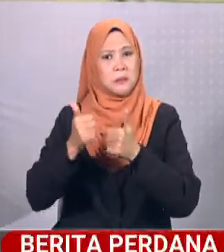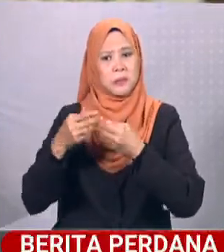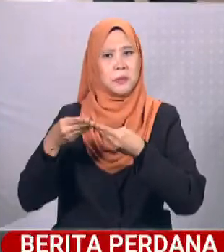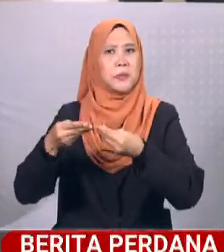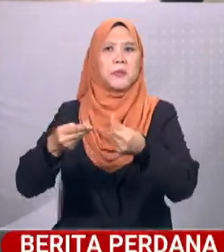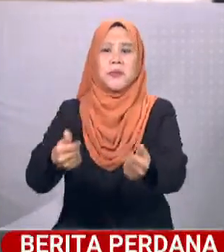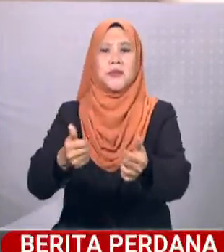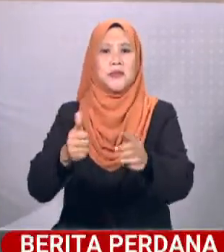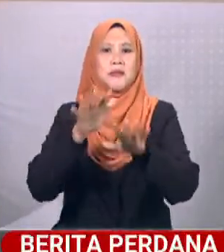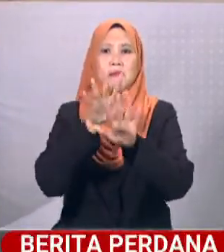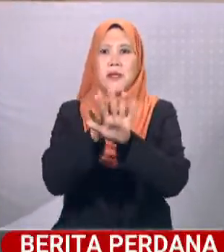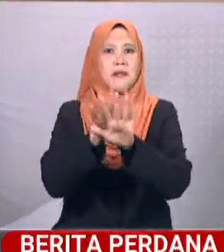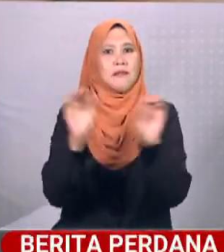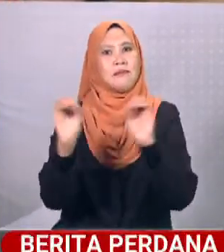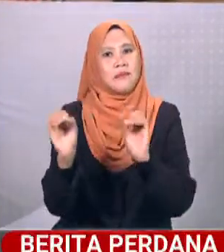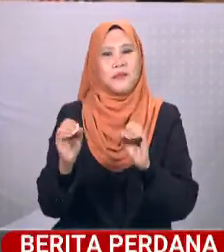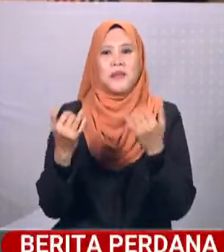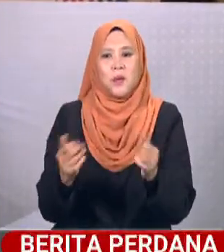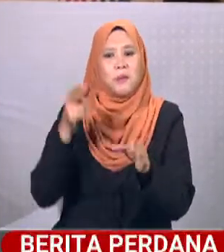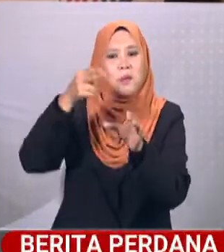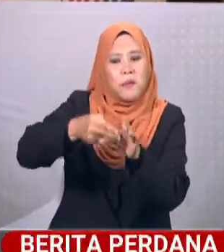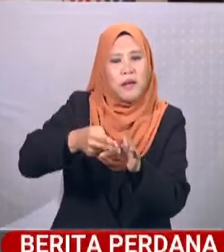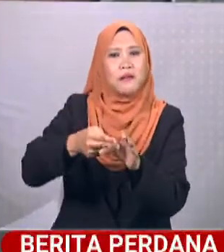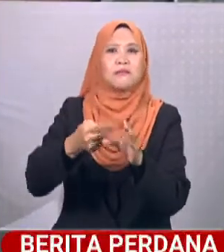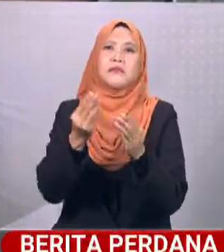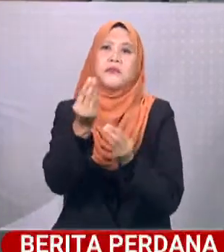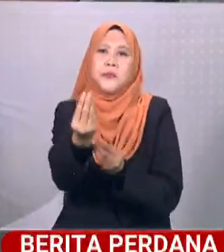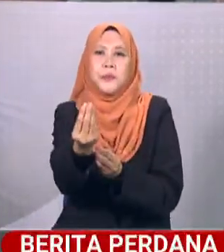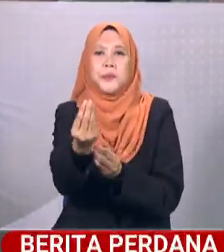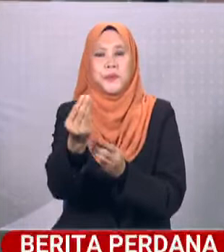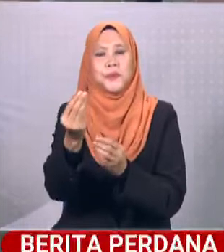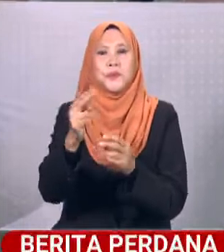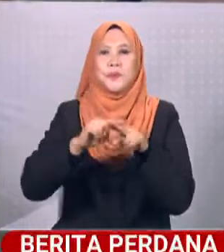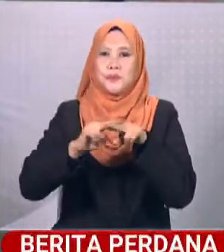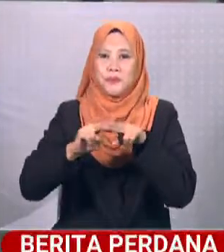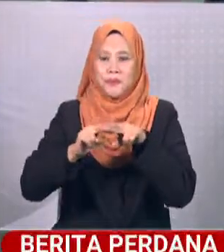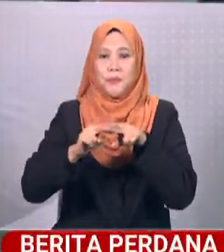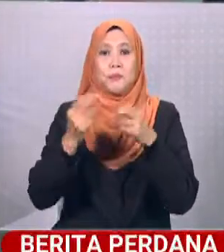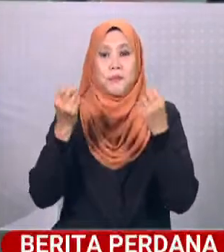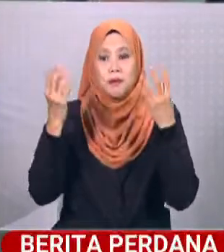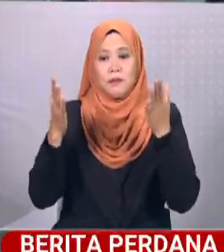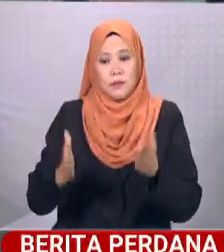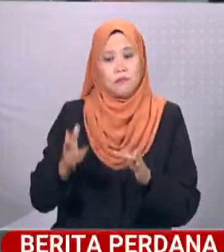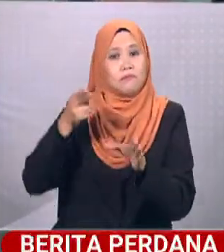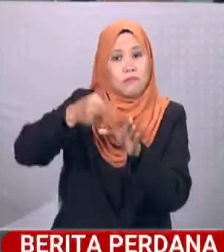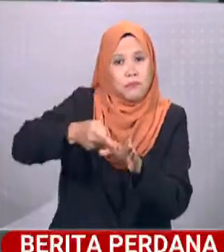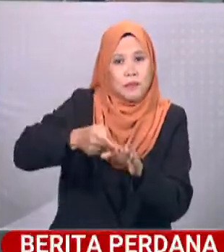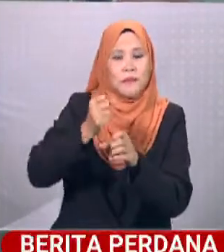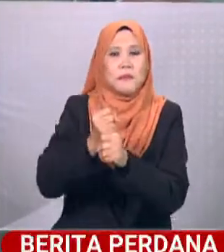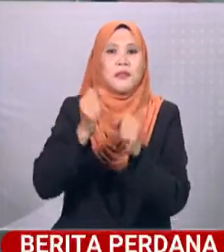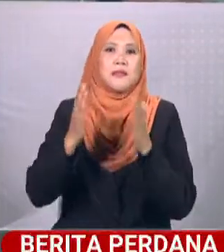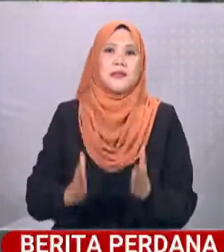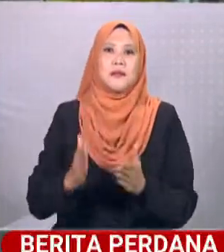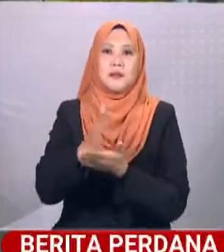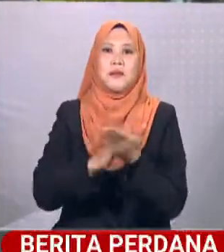bahkan jumlah penumpang sangat minimal sepanjang perjalanan menaiki tren. Kebanyakan penumpang yang ditemui merupakan pekerja